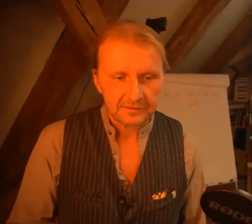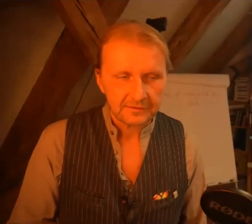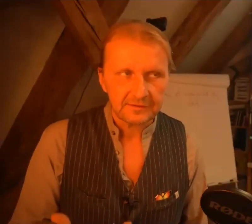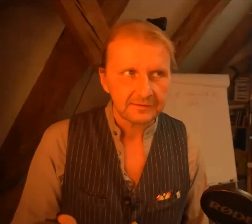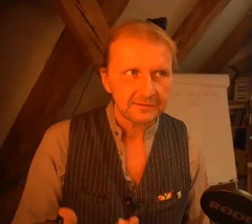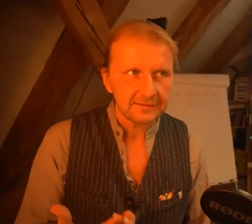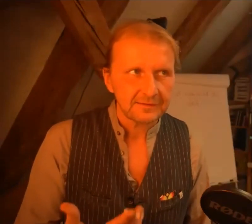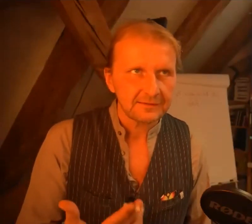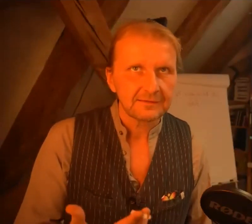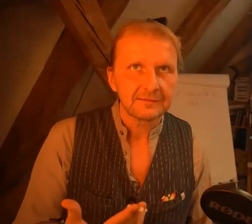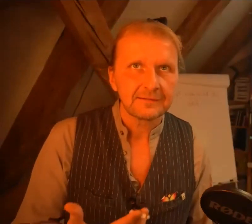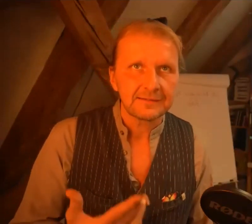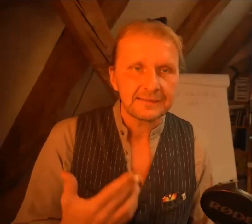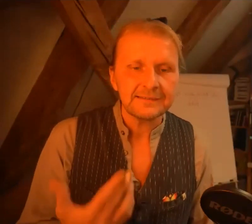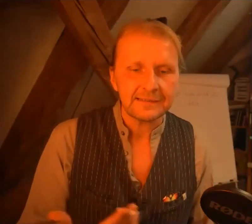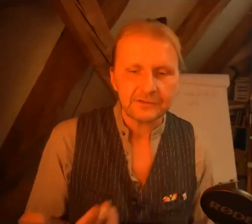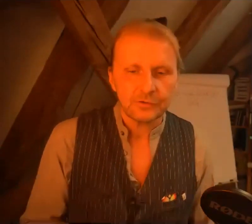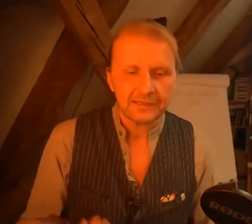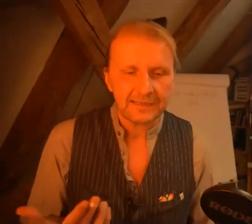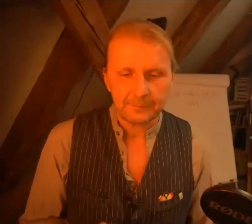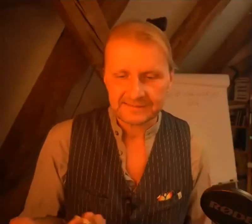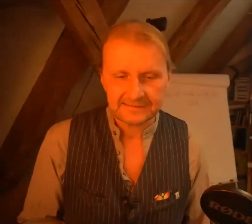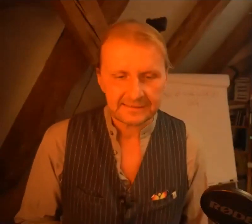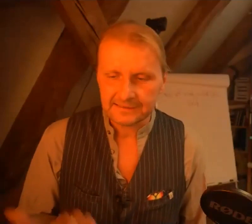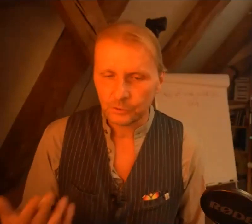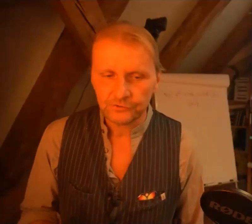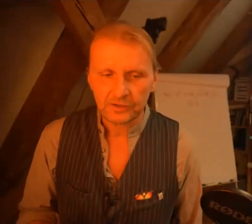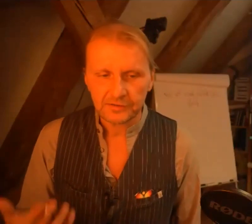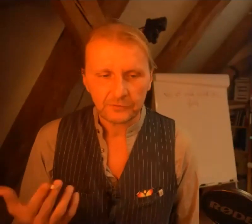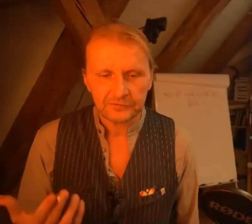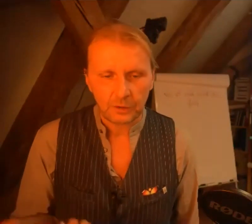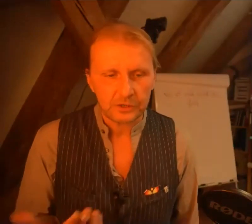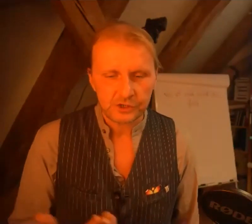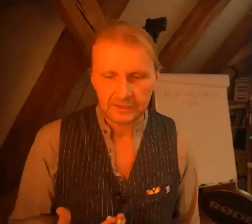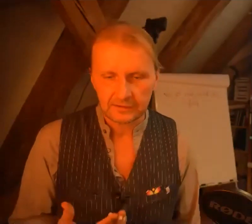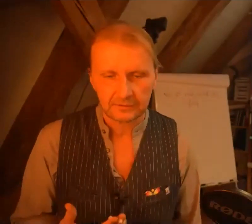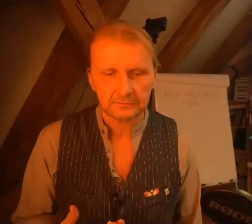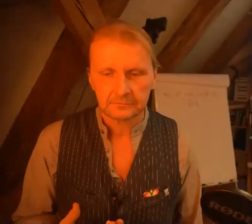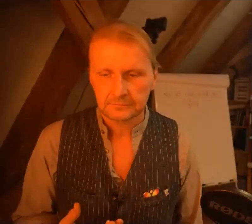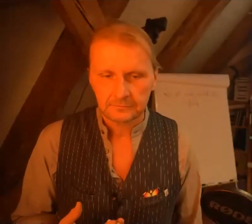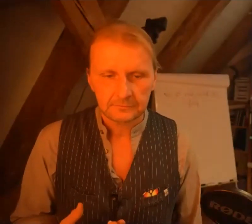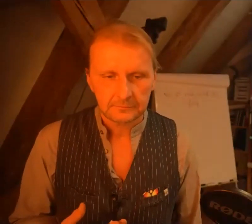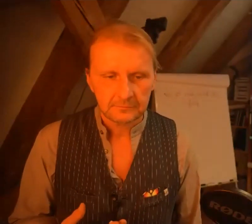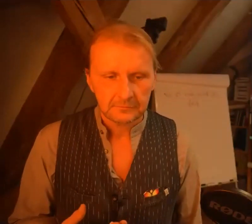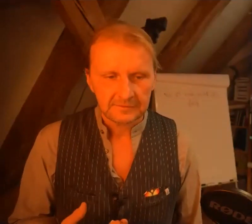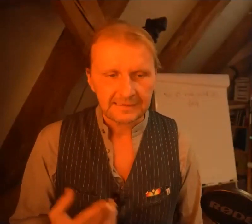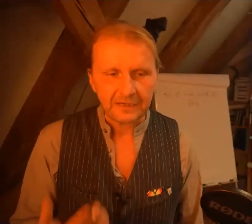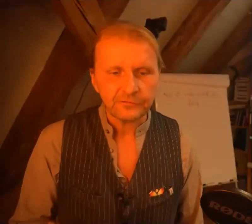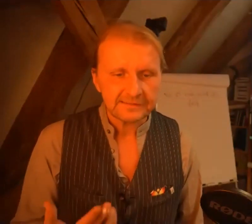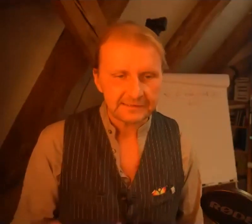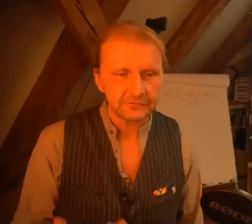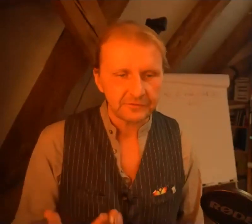wird die intellektuelle Kapazität der Österreicher auf Dauer schädigen.